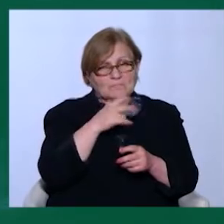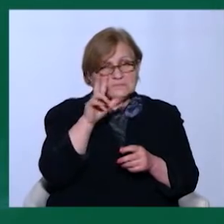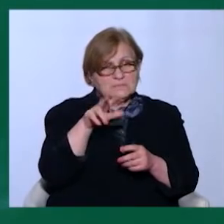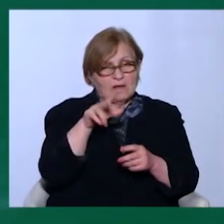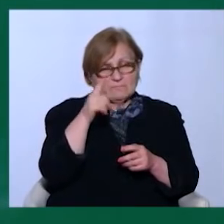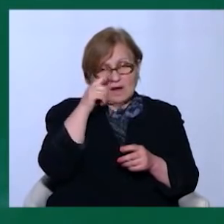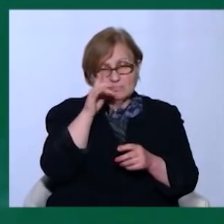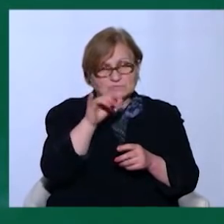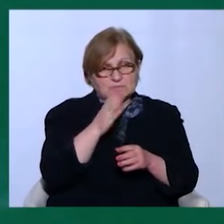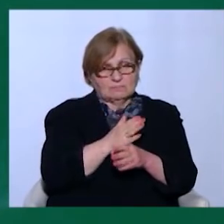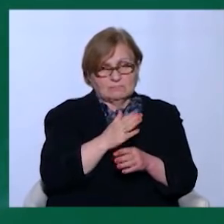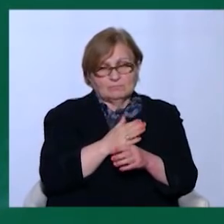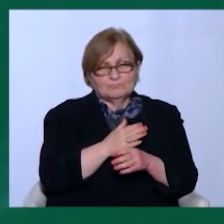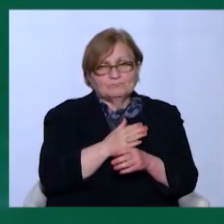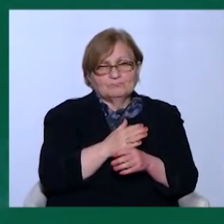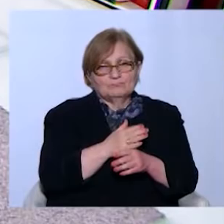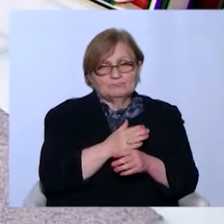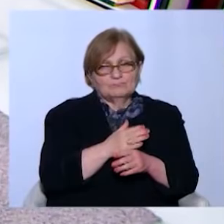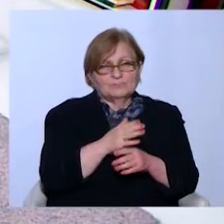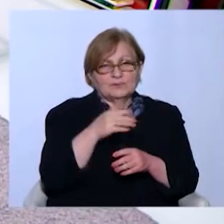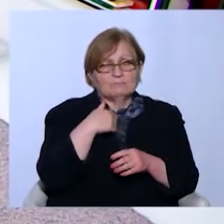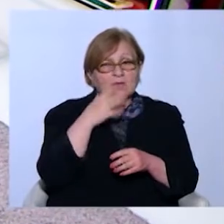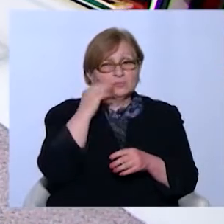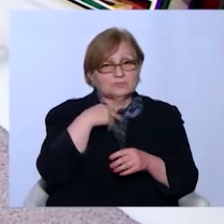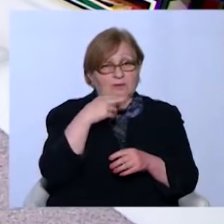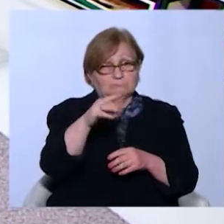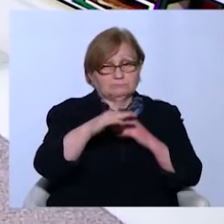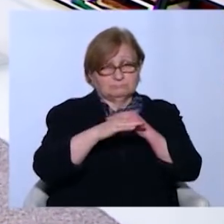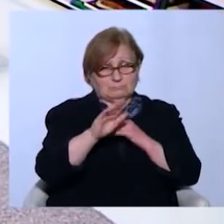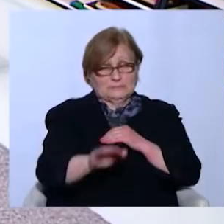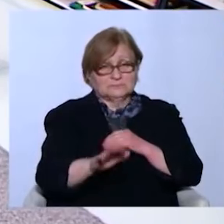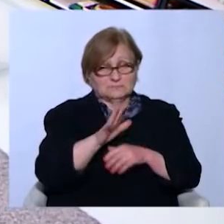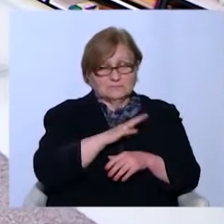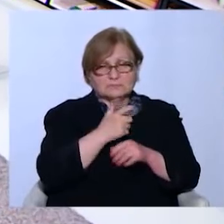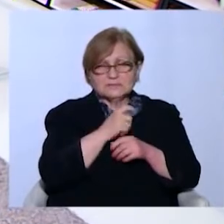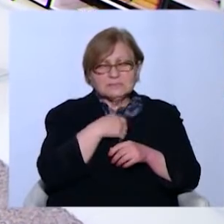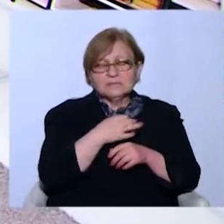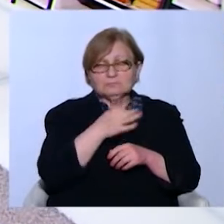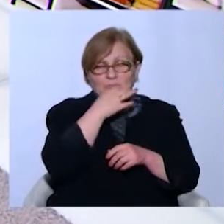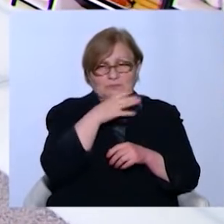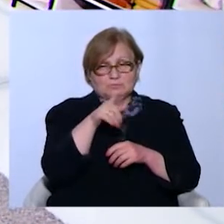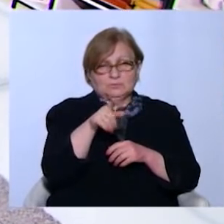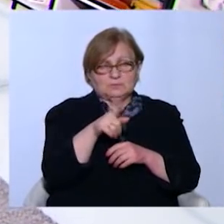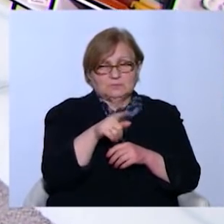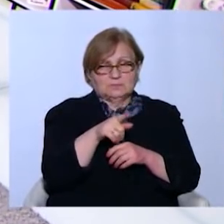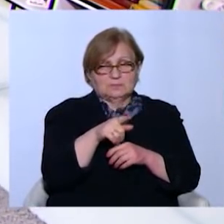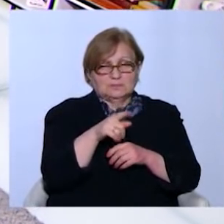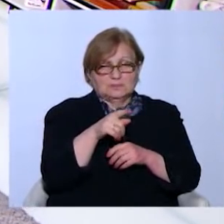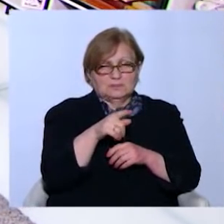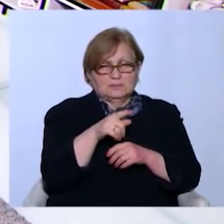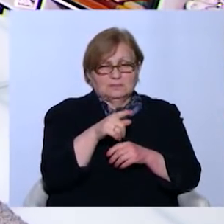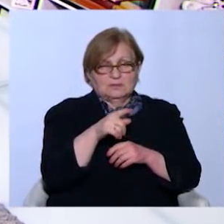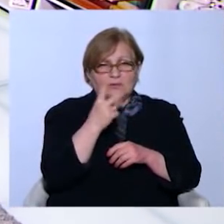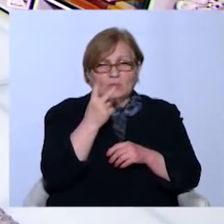გავარჩიოთ, რომელიც თქვენ ხელარო ვიყავი, მე ძალიან მომეწონა. ორი მათგანი